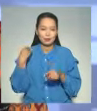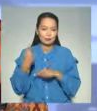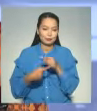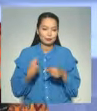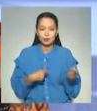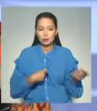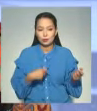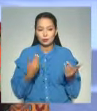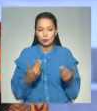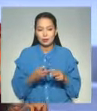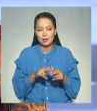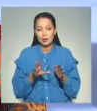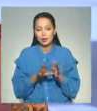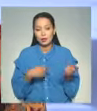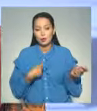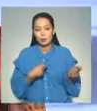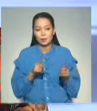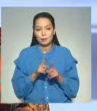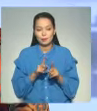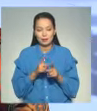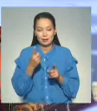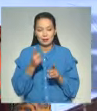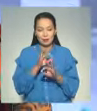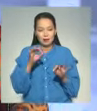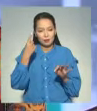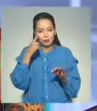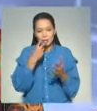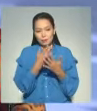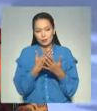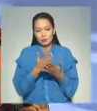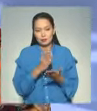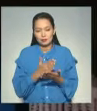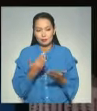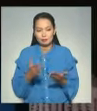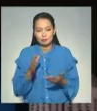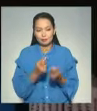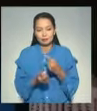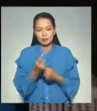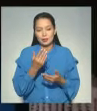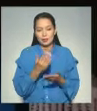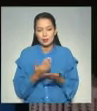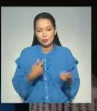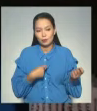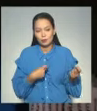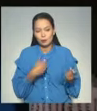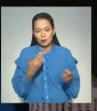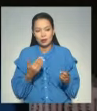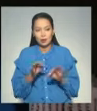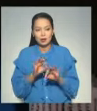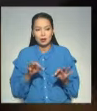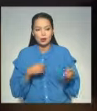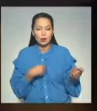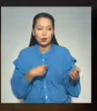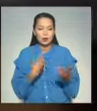күйлерді осы электродомбыраға салу деген бір идея келді. Сол себептен осы домбыраны жасатқан болатын. Дәстүрлі Жахангер Алданның айтуынша